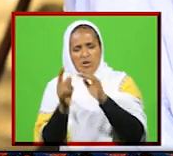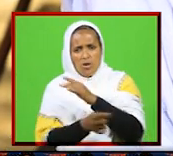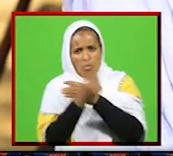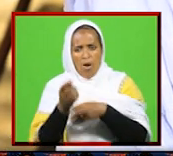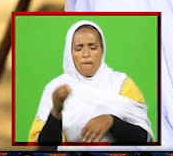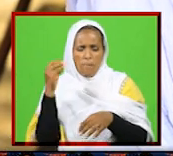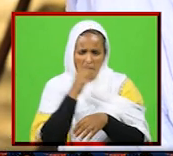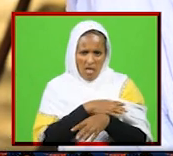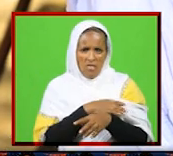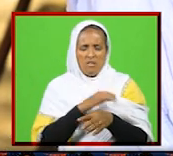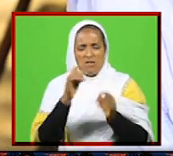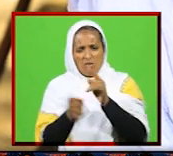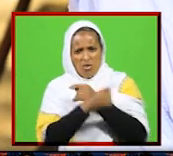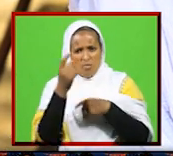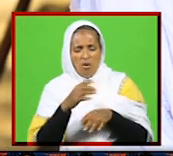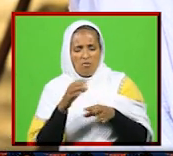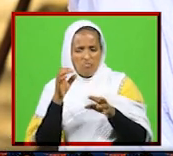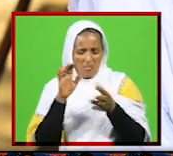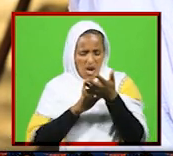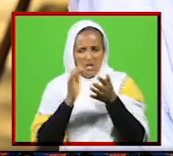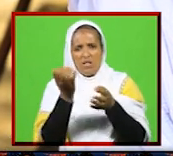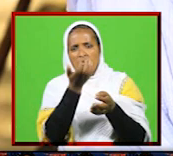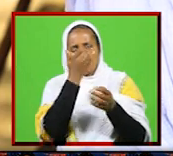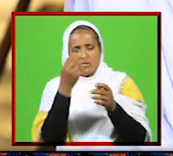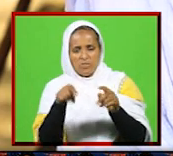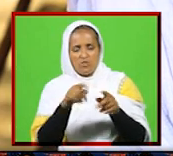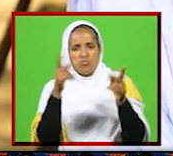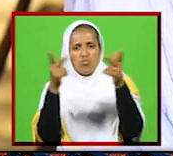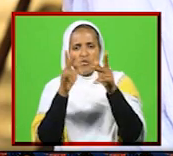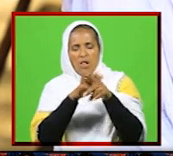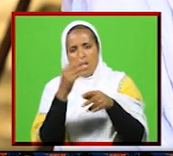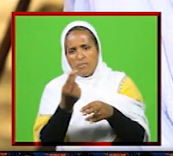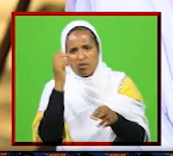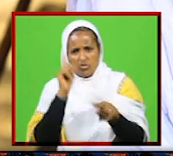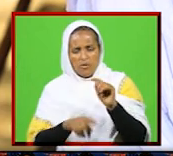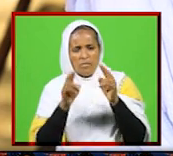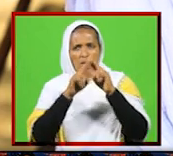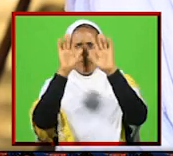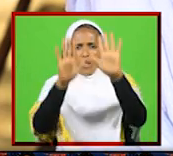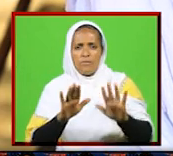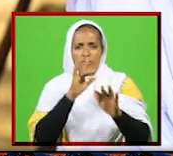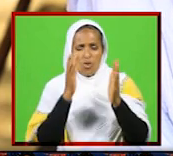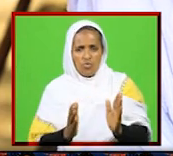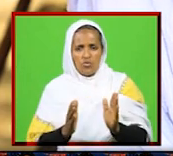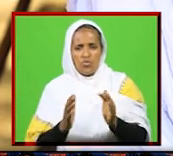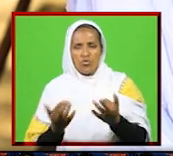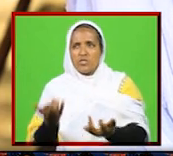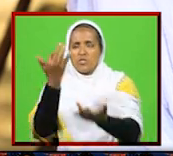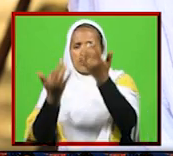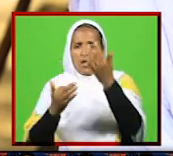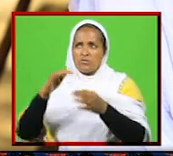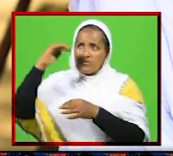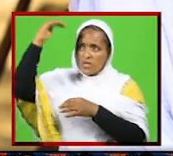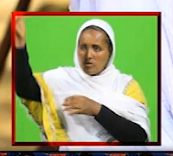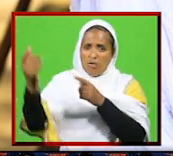እንጂ እባብ በላይ ተብሎ ከመና መሄድ እባብ በላይ ተብሎ መድኃኒት መጠቀም በዚህ ቦታ ያለው የተወገዘ ነው ይህ ቦታ በጣም ታምራታዊ ነው